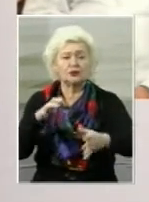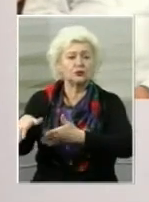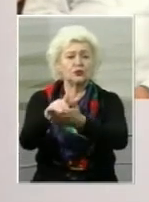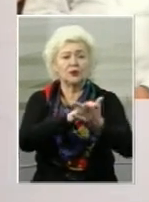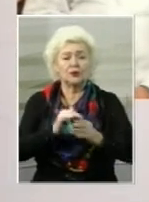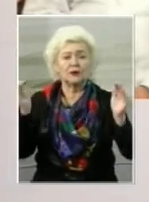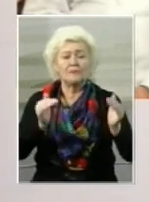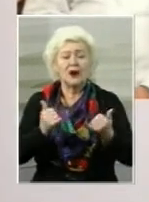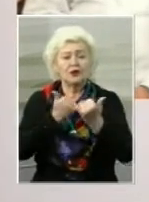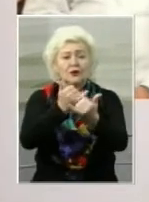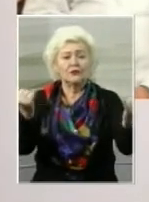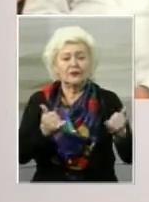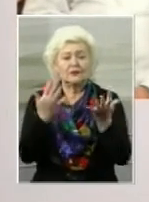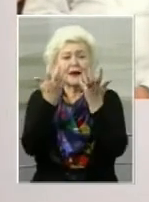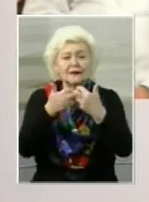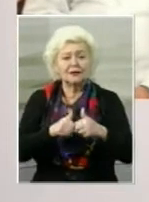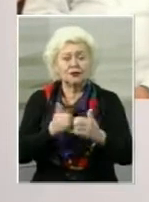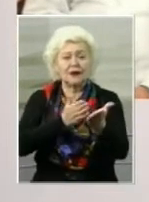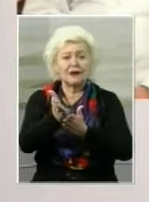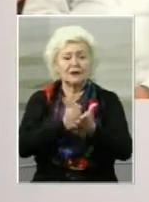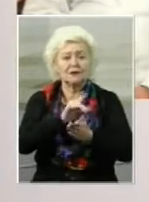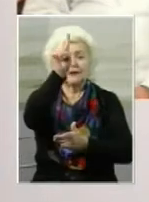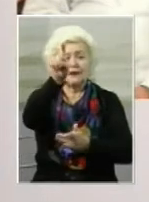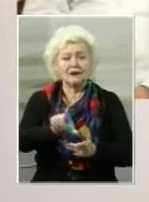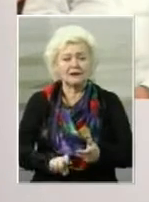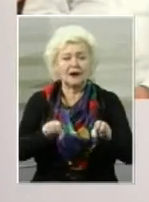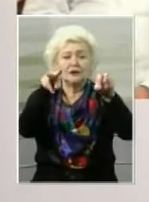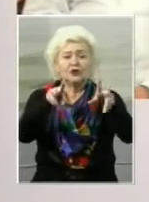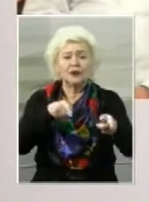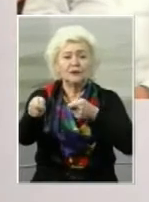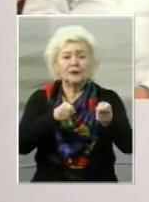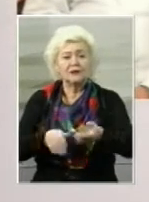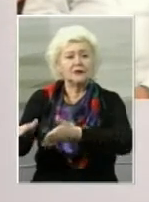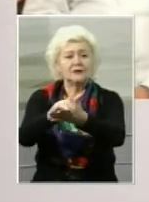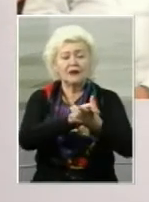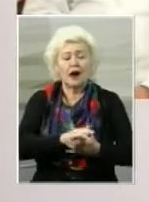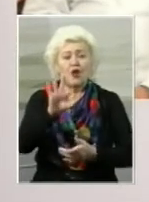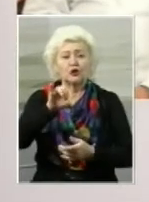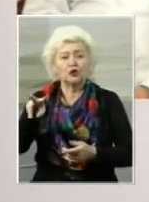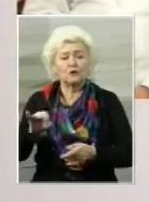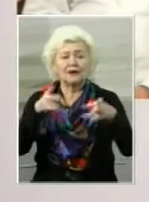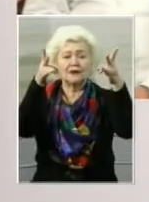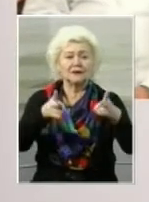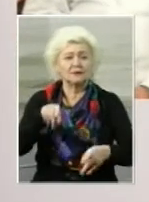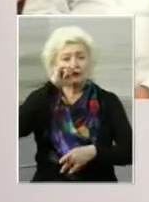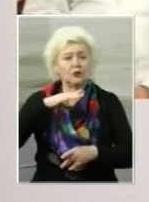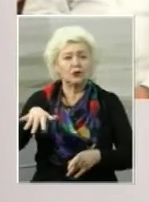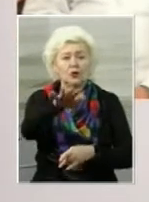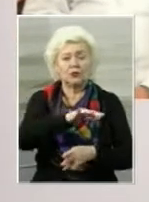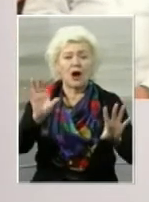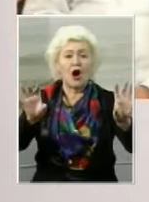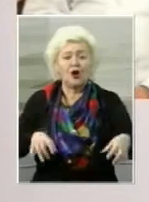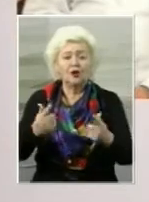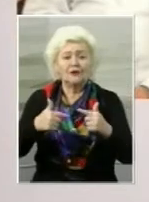організації малоінвазивної та інструментальної хірургії хребта, член правління Асоціації ортопедів-травматологів України,